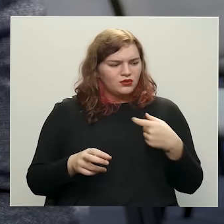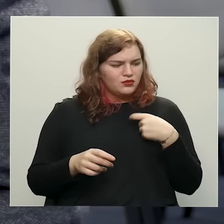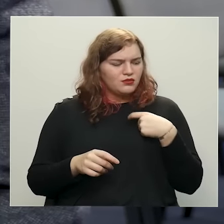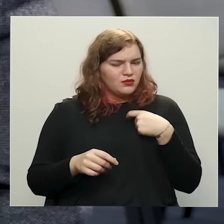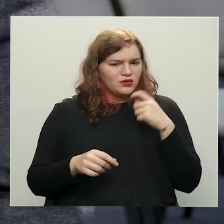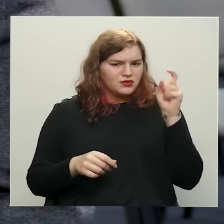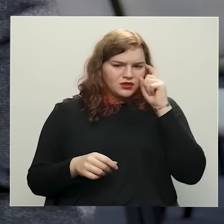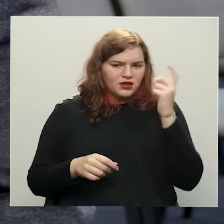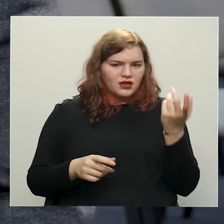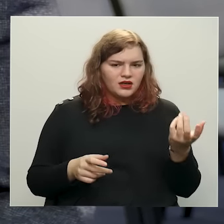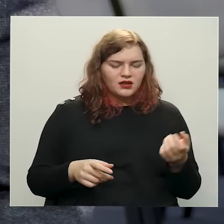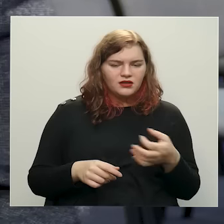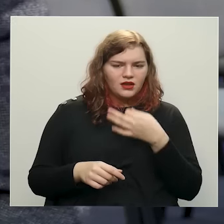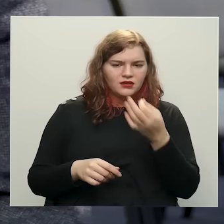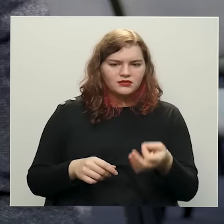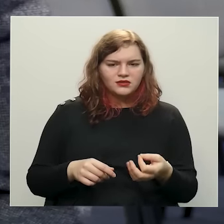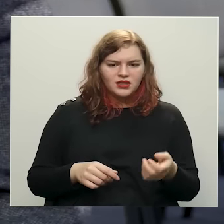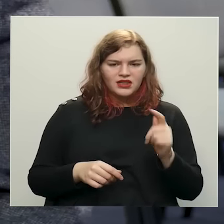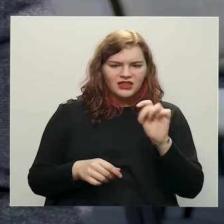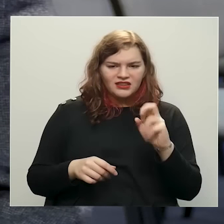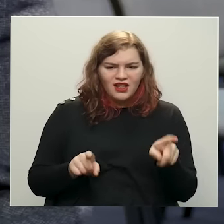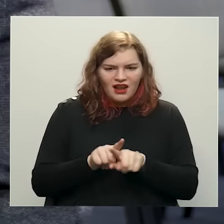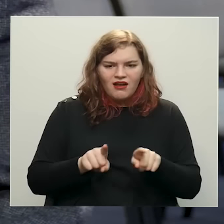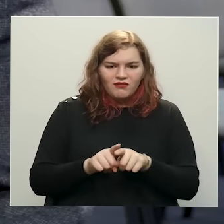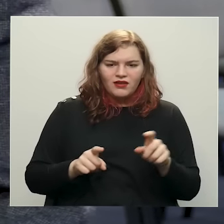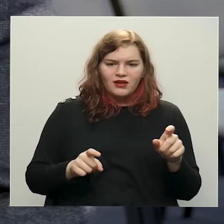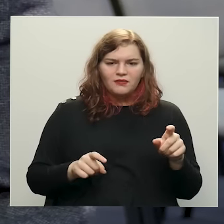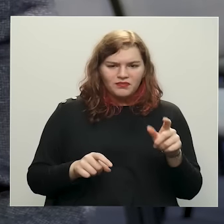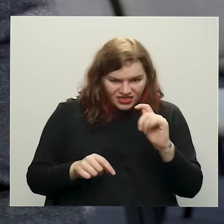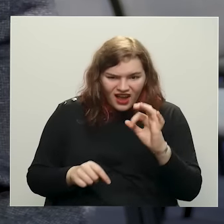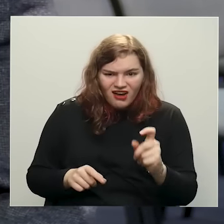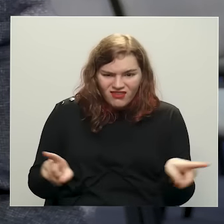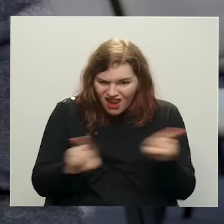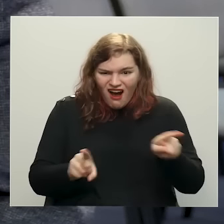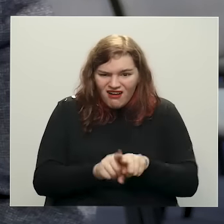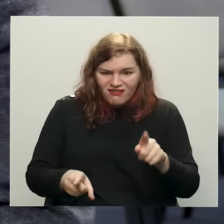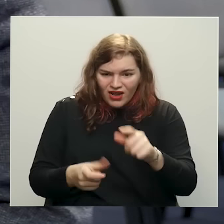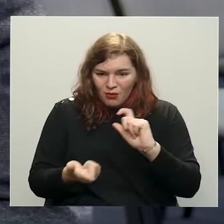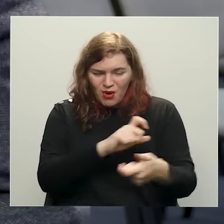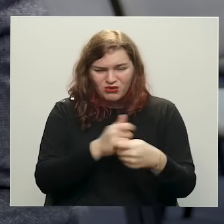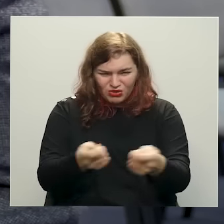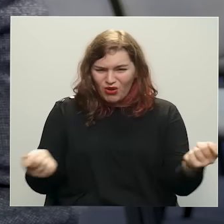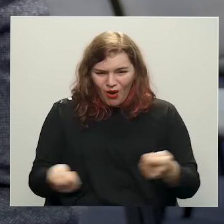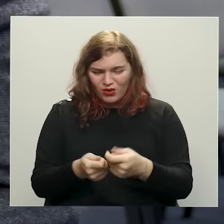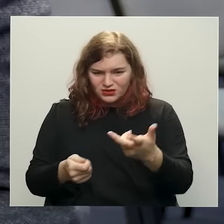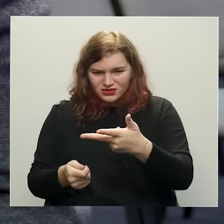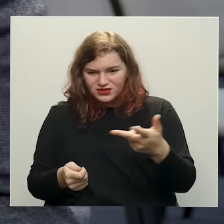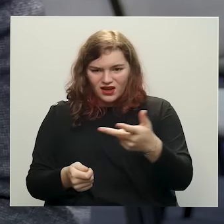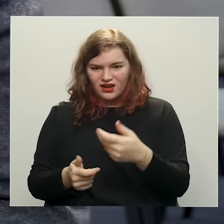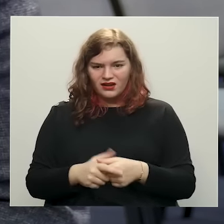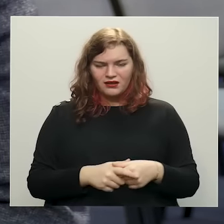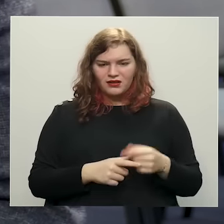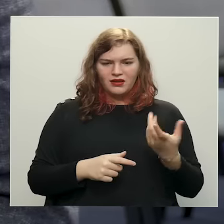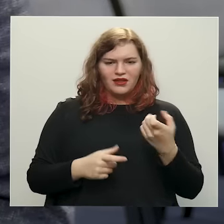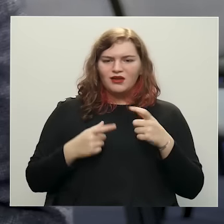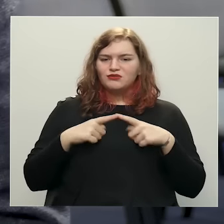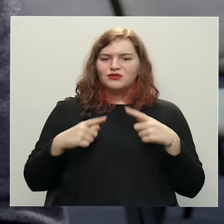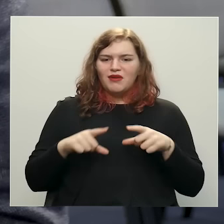bă. A început să zică. Și titel s-o pucă, da, mă. Și Tavi, mă, da, mă. Vili, da, mă. Bă, dar eu ce mai